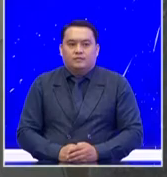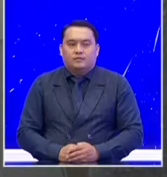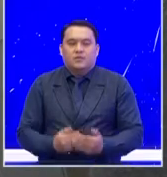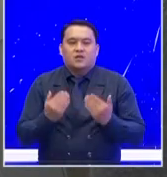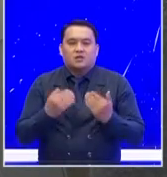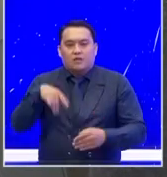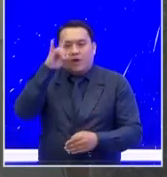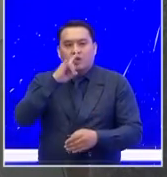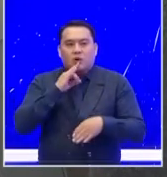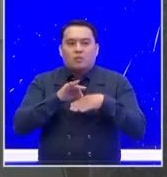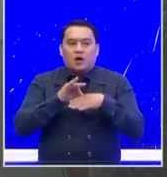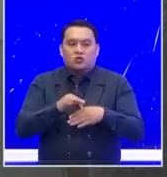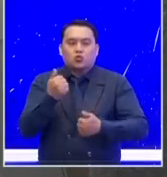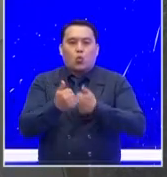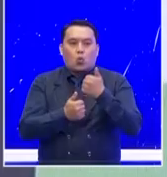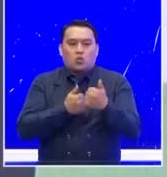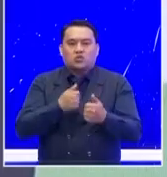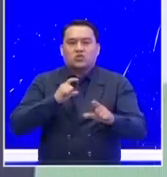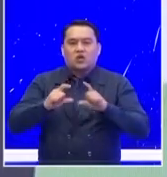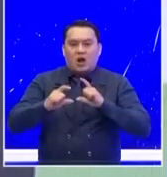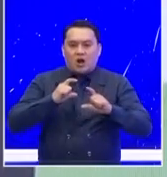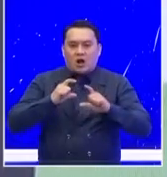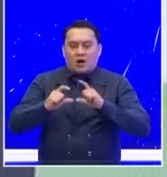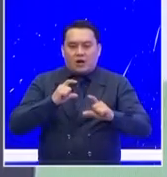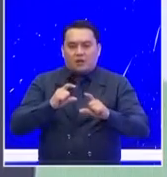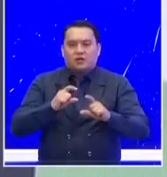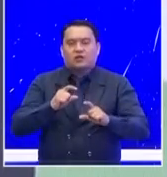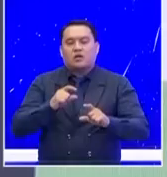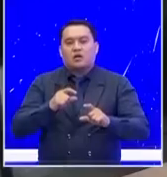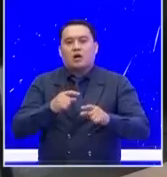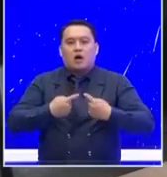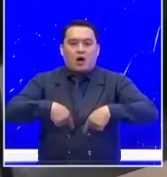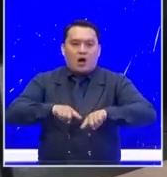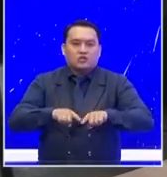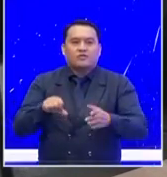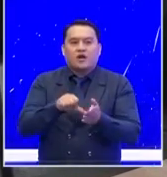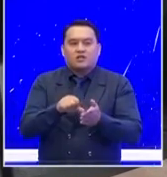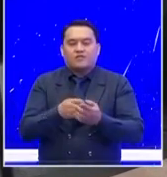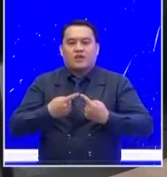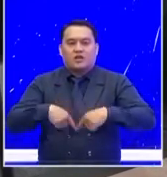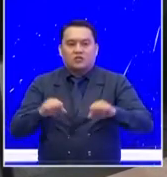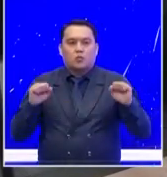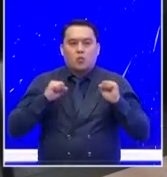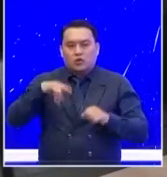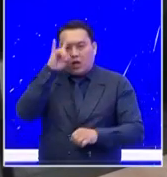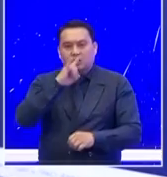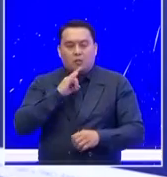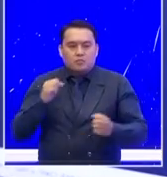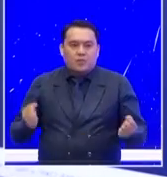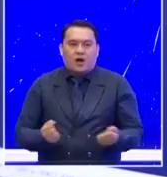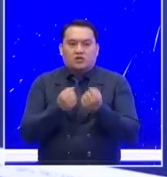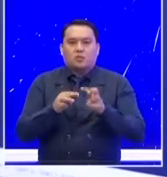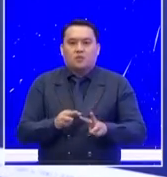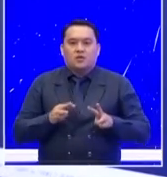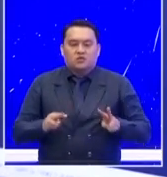Сейчас в Казахстане проходит турнир даже по онлайн-шахматам UIDBOL Cup 2020. Организаторами выступила Федерация киберспорта страны при поддержке